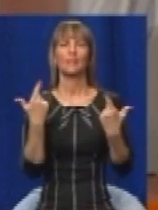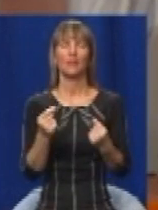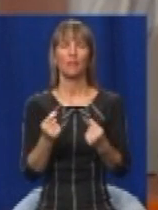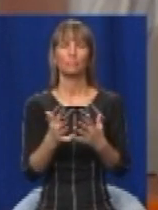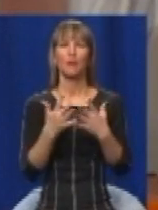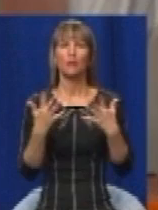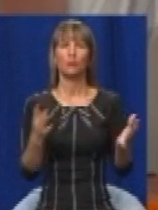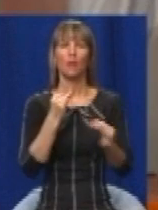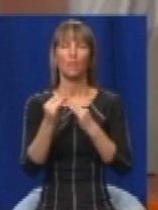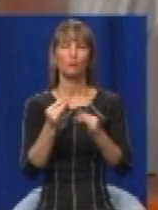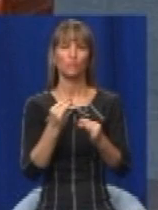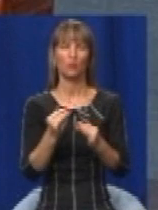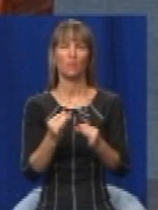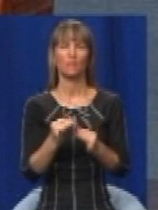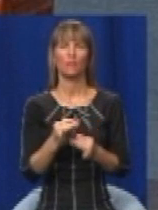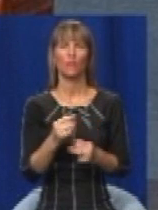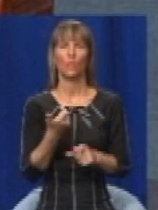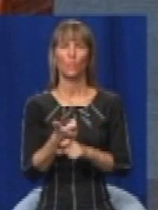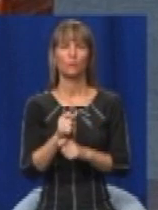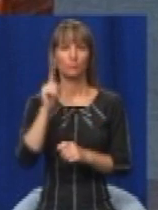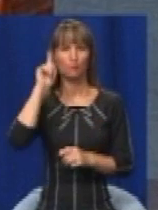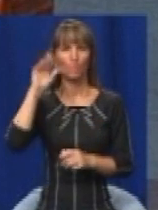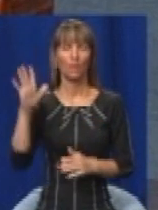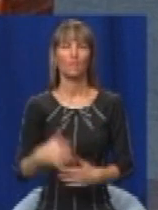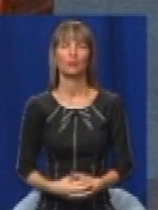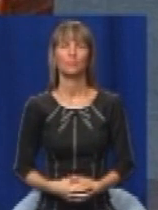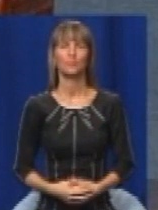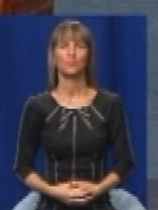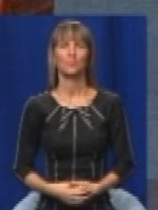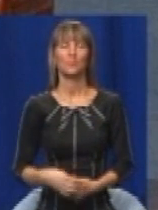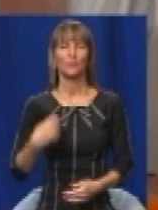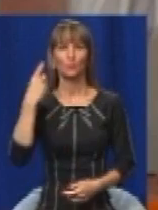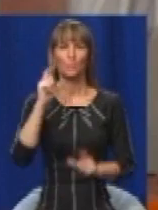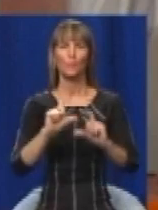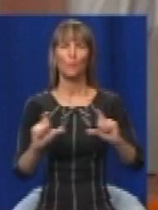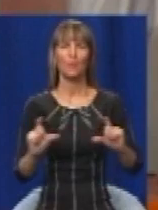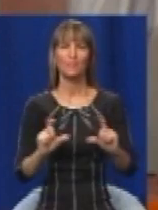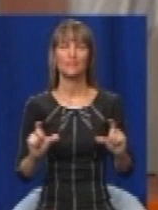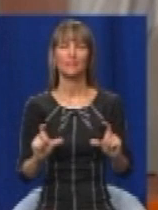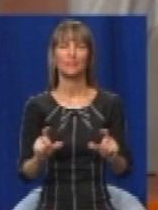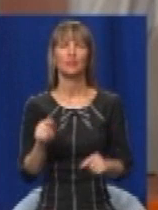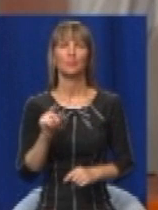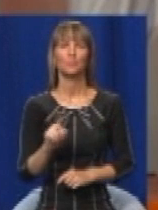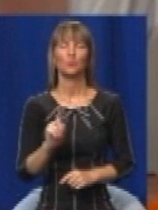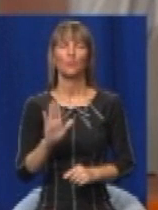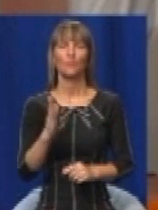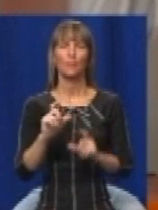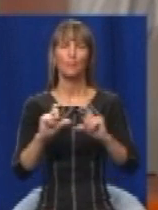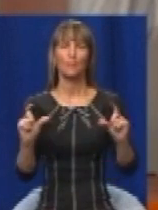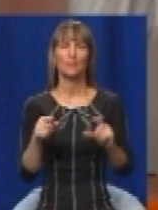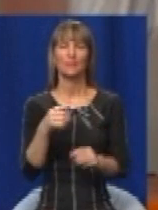комунікабельність, вона от сама-сама така найпопулярніша? Мені кажется, в магазині, тому що от в магазині